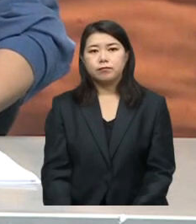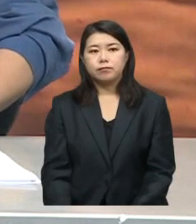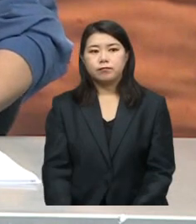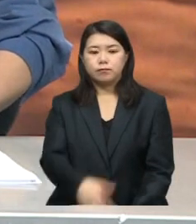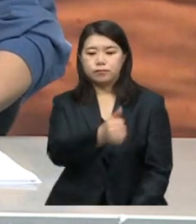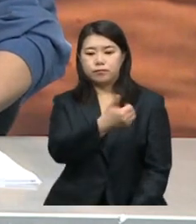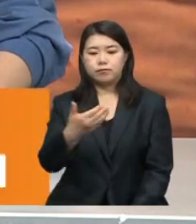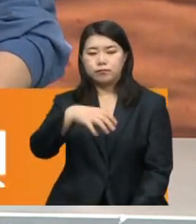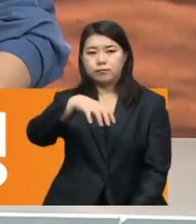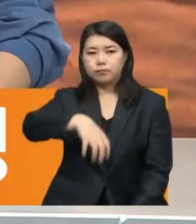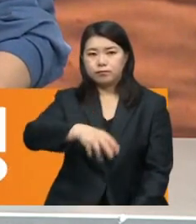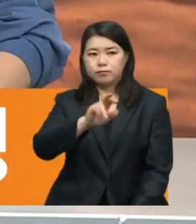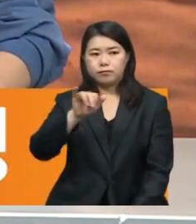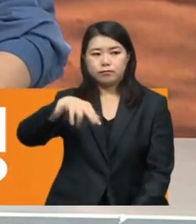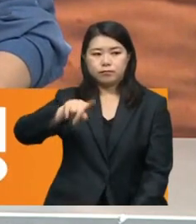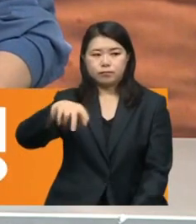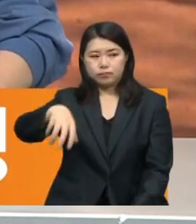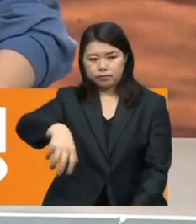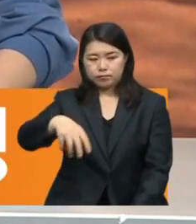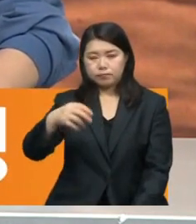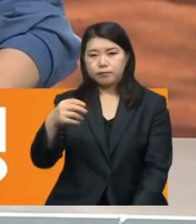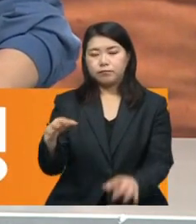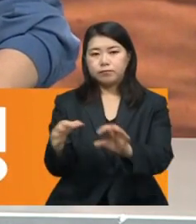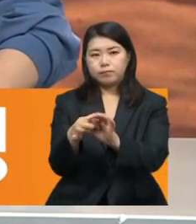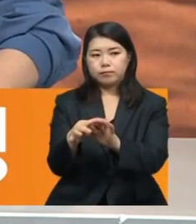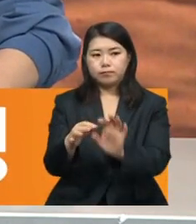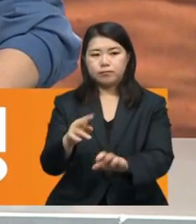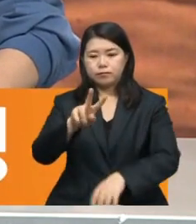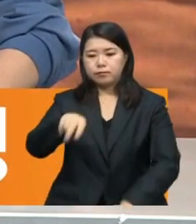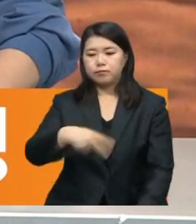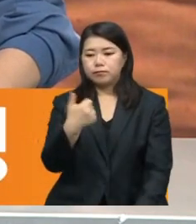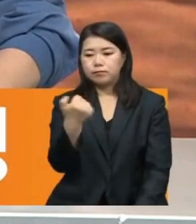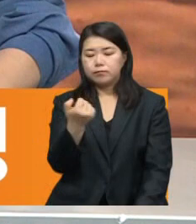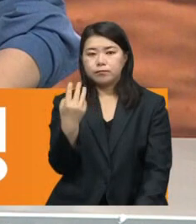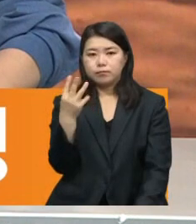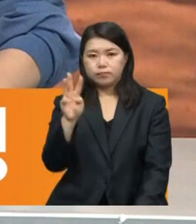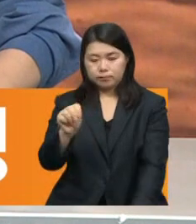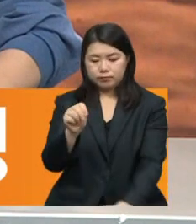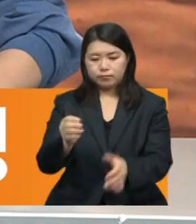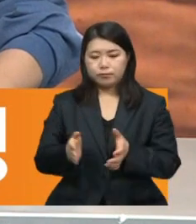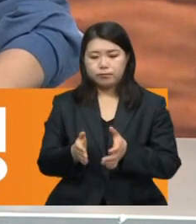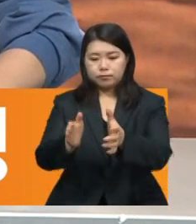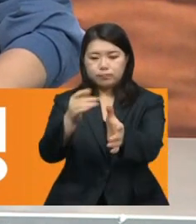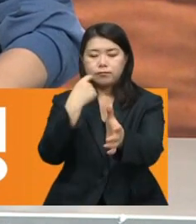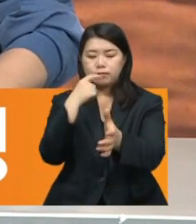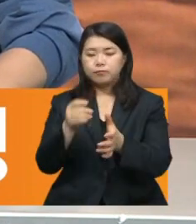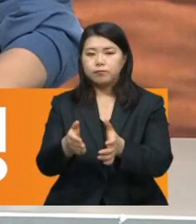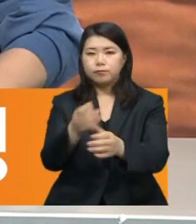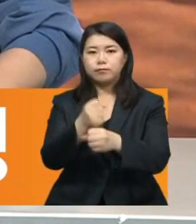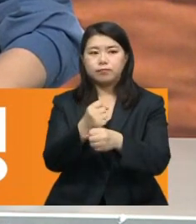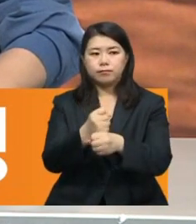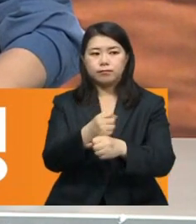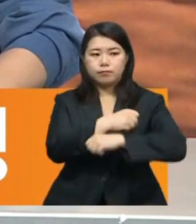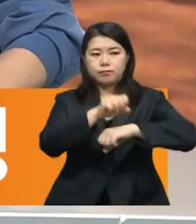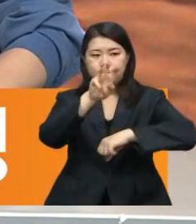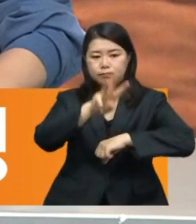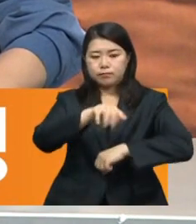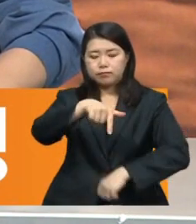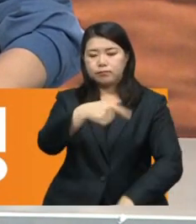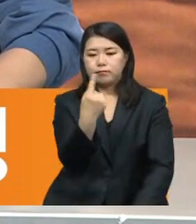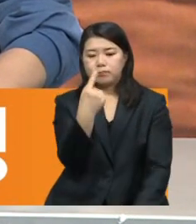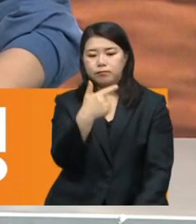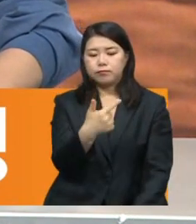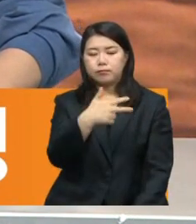하남시가 미사 한강 모래길 구간과 연계해 250m 길이에 황토길을 조성했습니다네 광주 시에서도 곤지